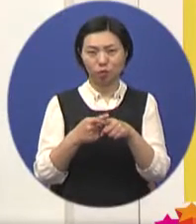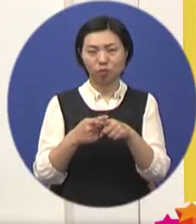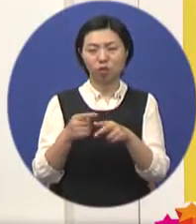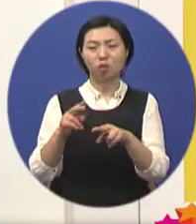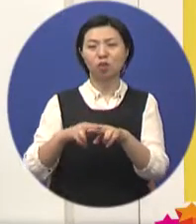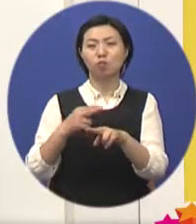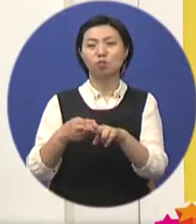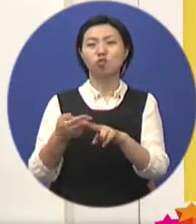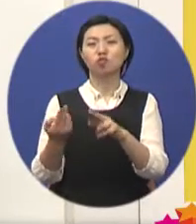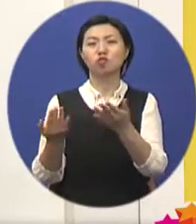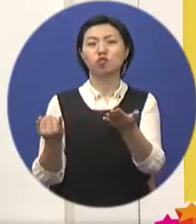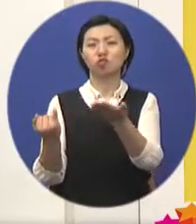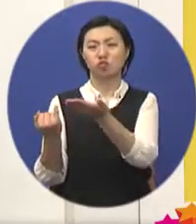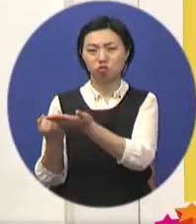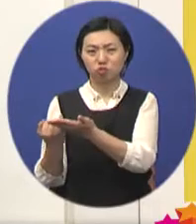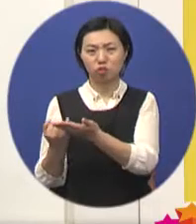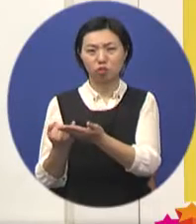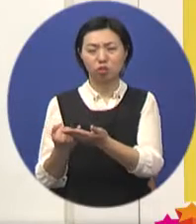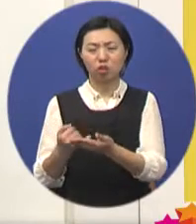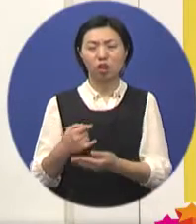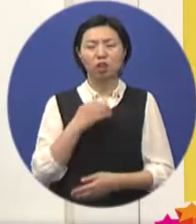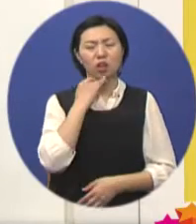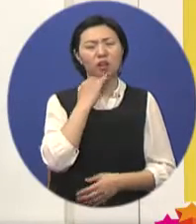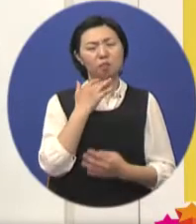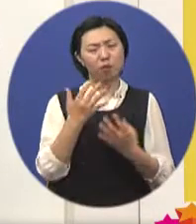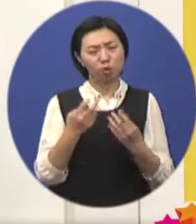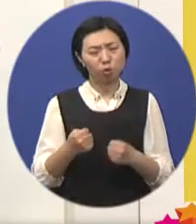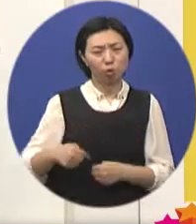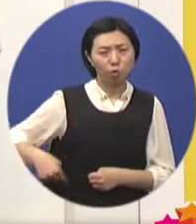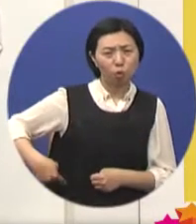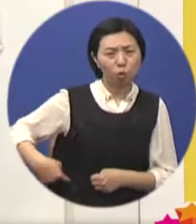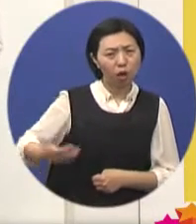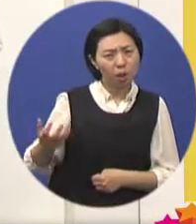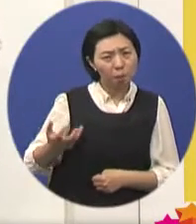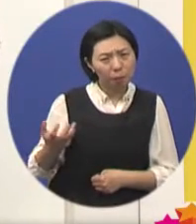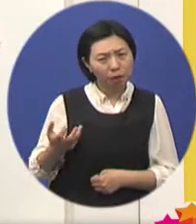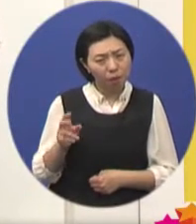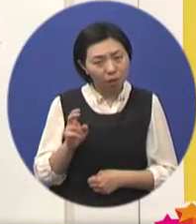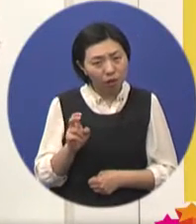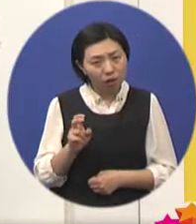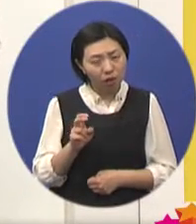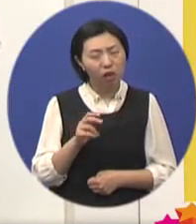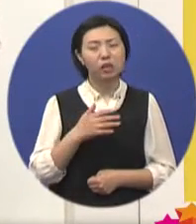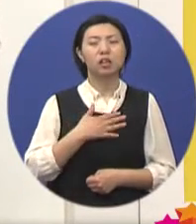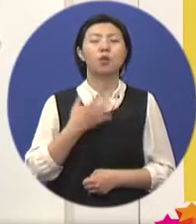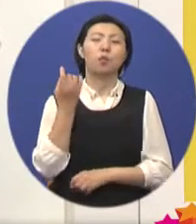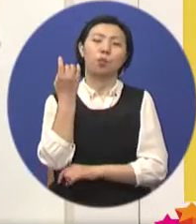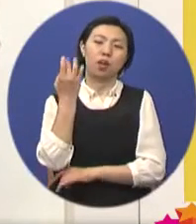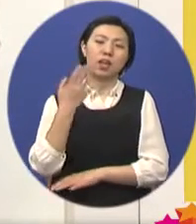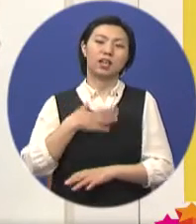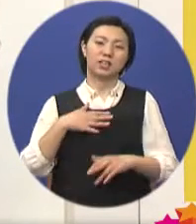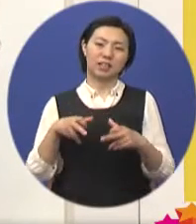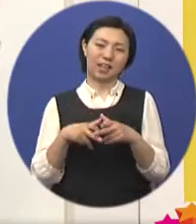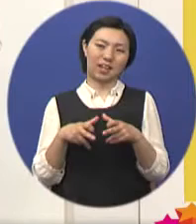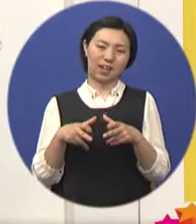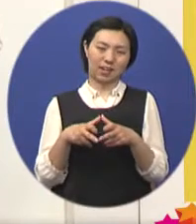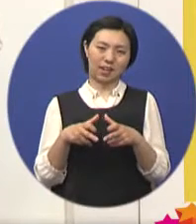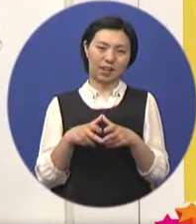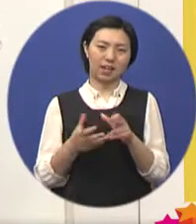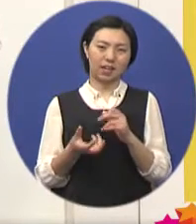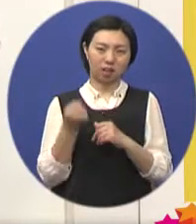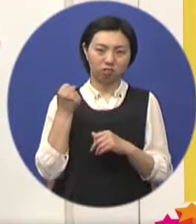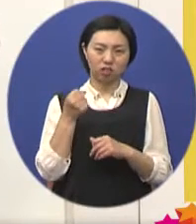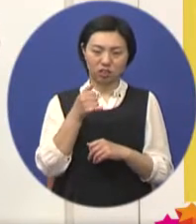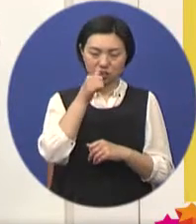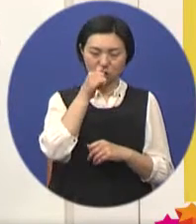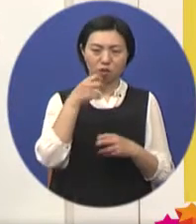정말. 연세도 많고 몸에 허리인가 어디 아프시잖아요. 아, 대단하신 장애예요 원래가. 교통사고로다가 장애가